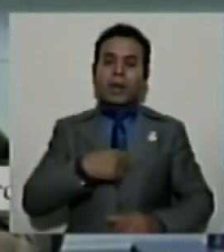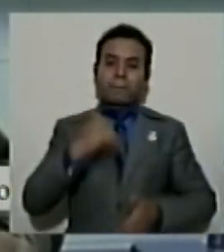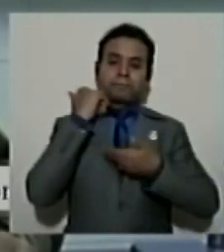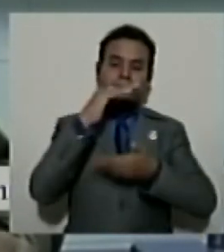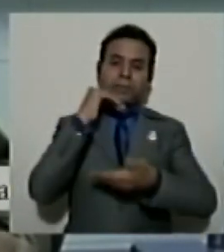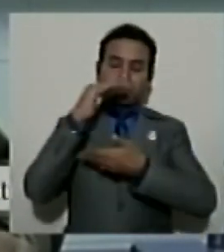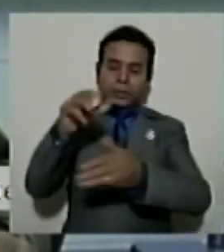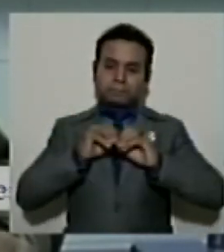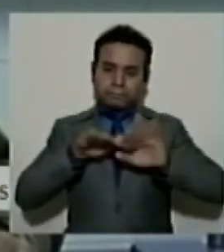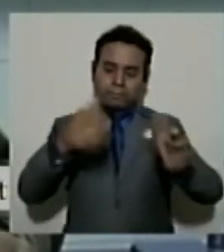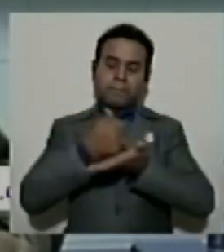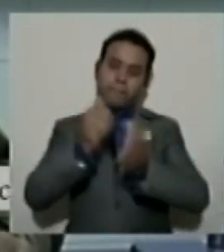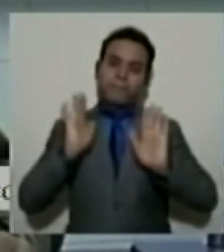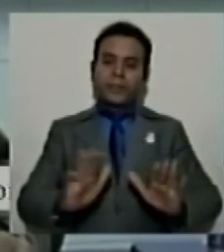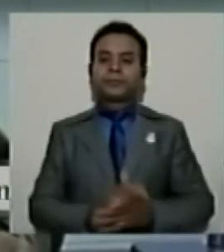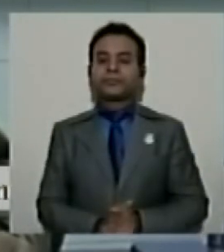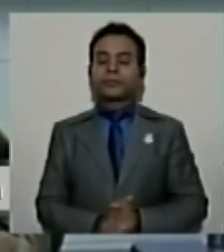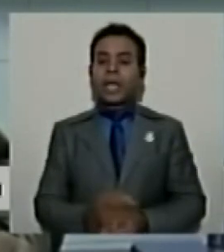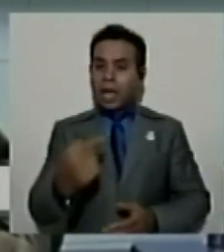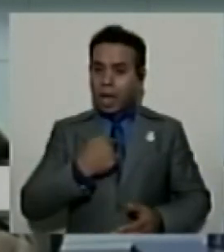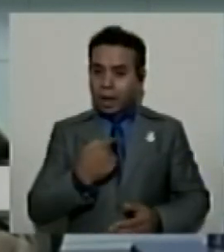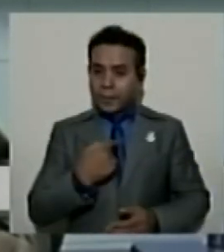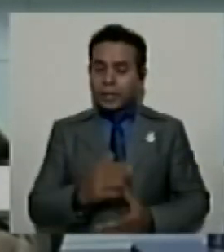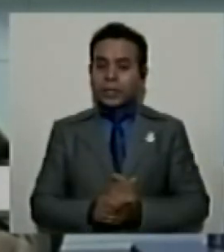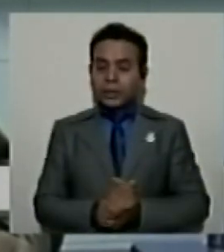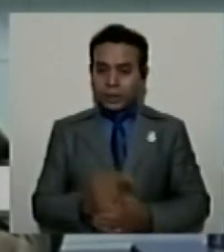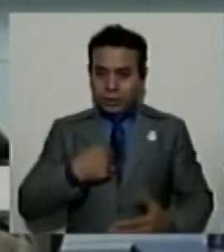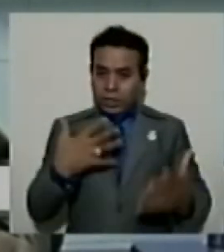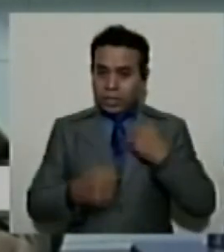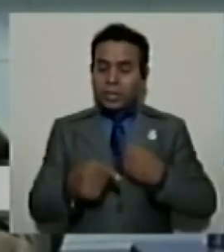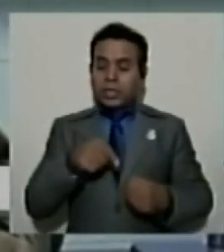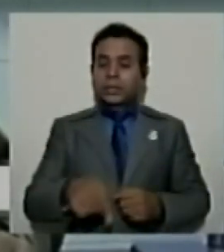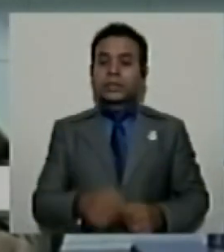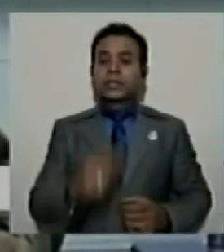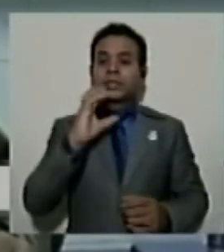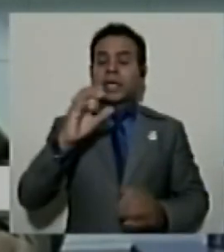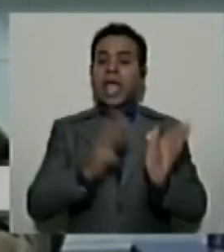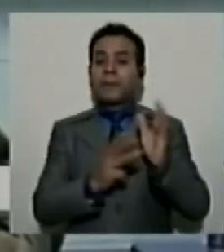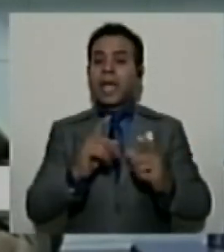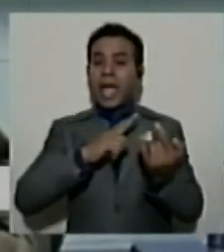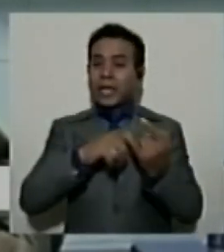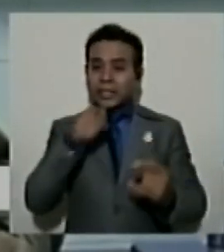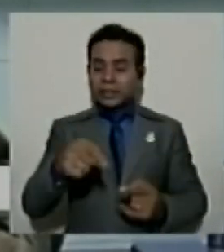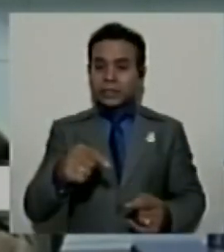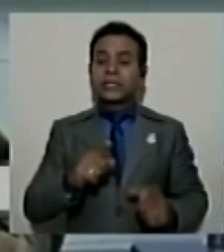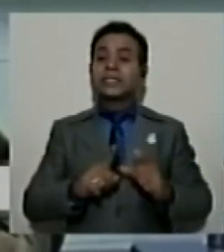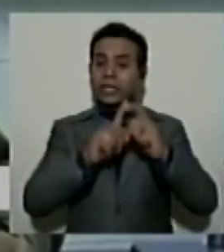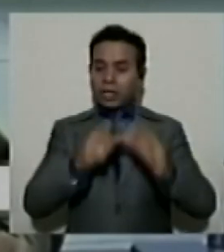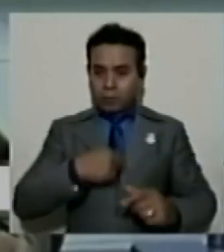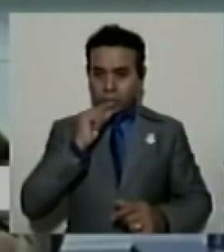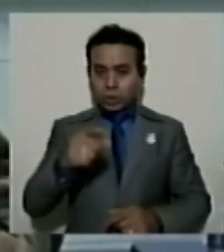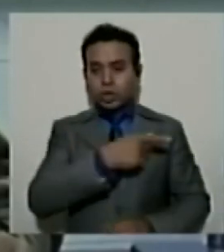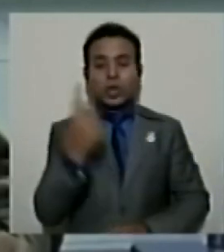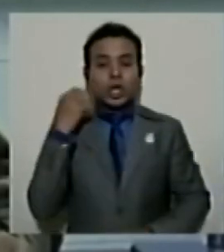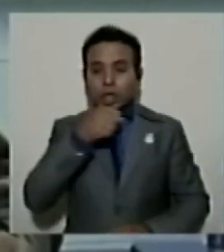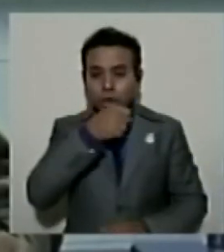এবং অন্যান্য মিডিয়া কর্মী এবং যারা এই অনুষ্ঠান উপভোগ করছেন একটি বিশেষ বিষয়ে দৃষ্টি আকর্ষণ করছি। ইতিপূর্বে আপনারা জানেন